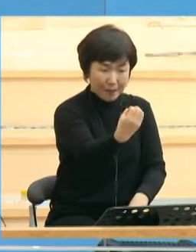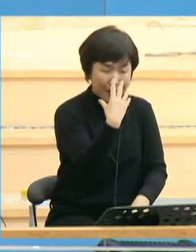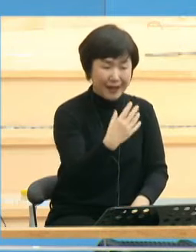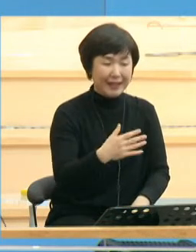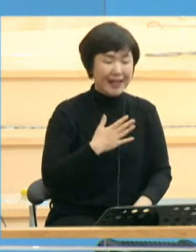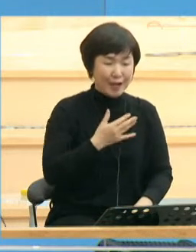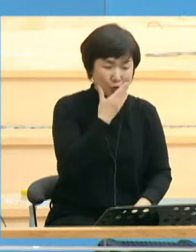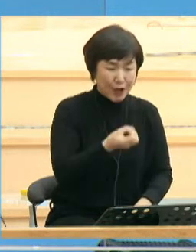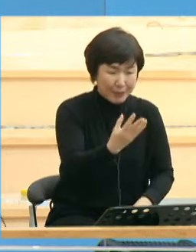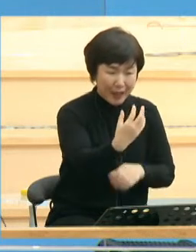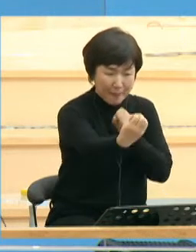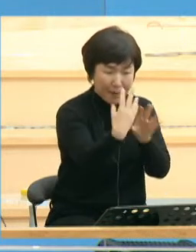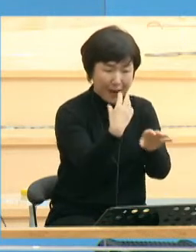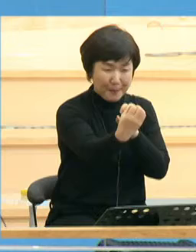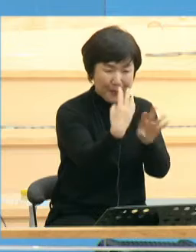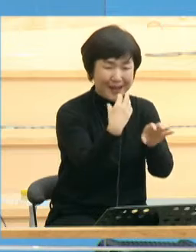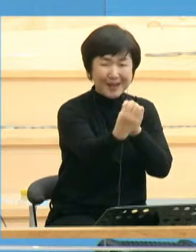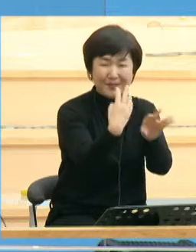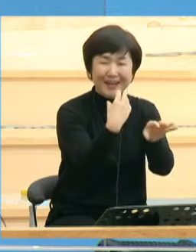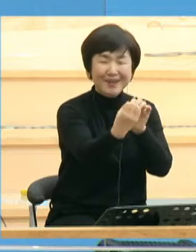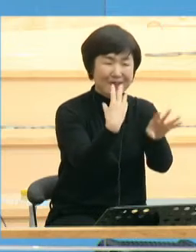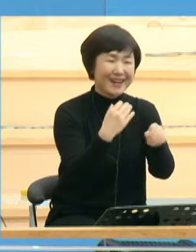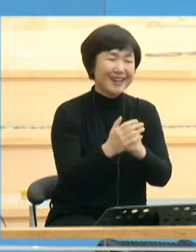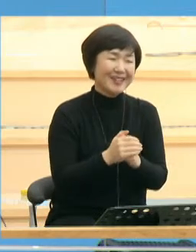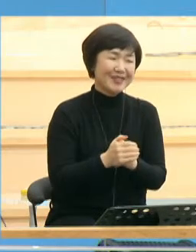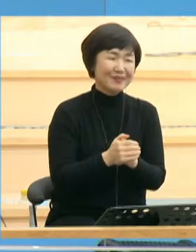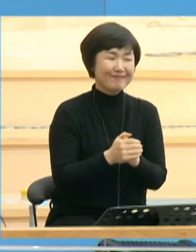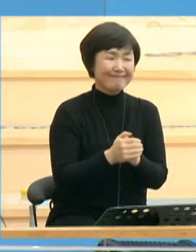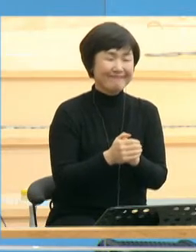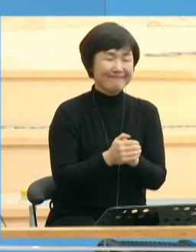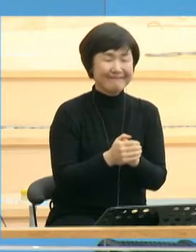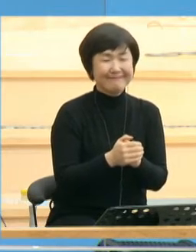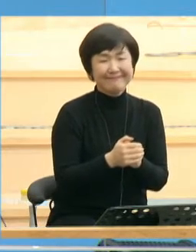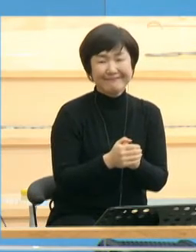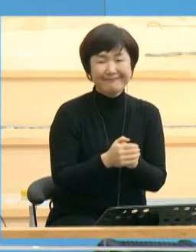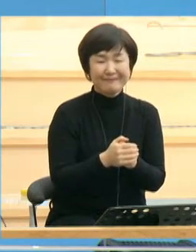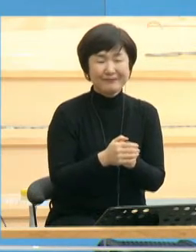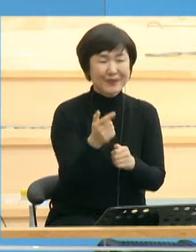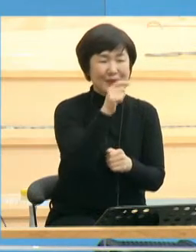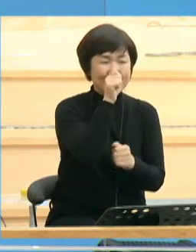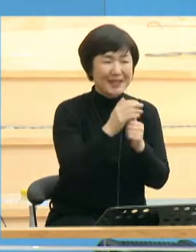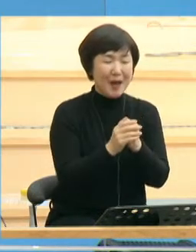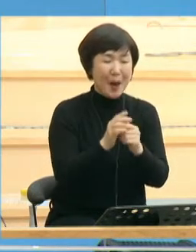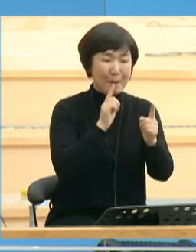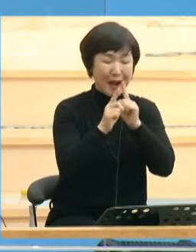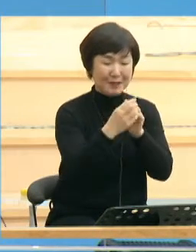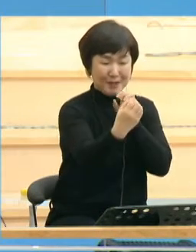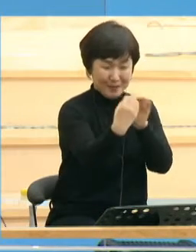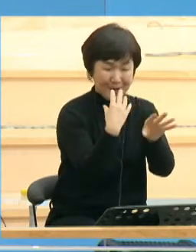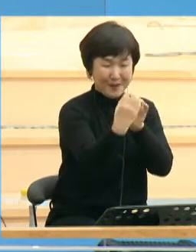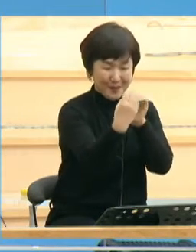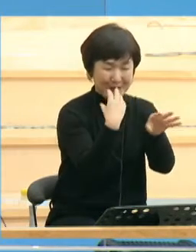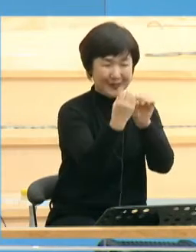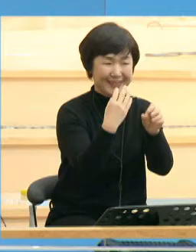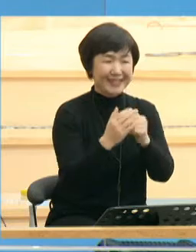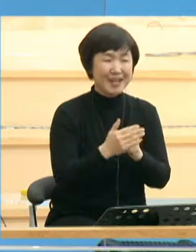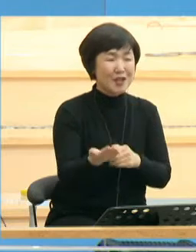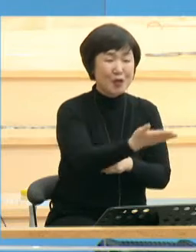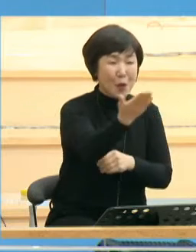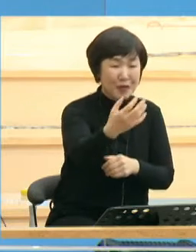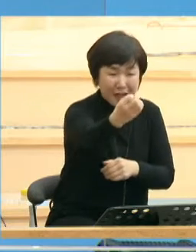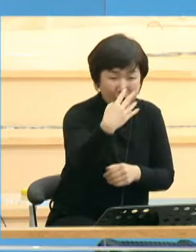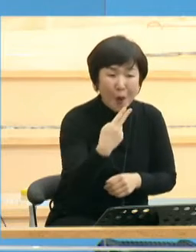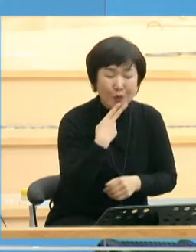내가 축원합니다 라미야 좋다 이 거야 아 음 위가 말씀이 상호작용이 일어나 네 여러분이 나한테